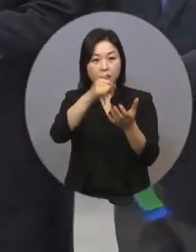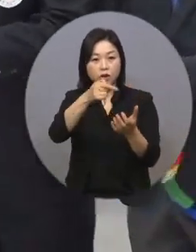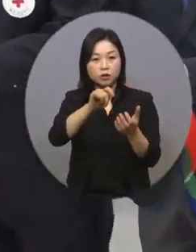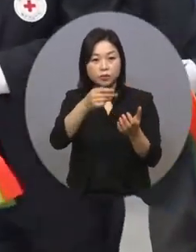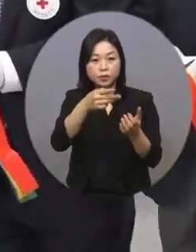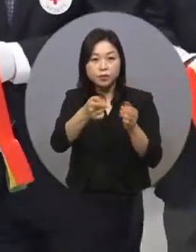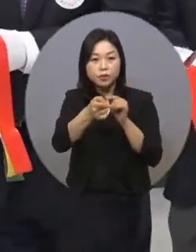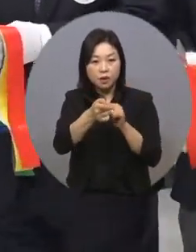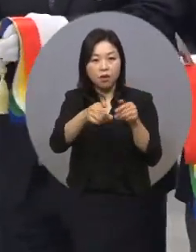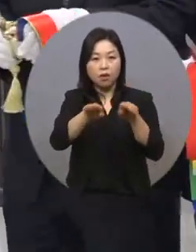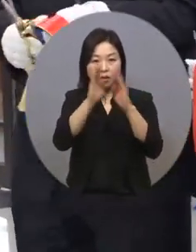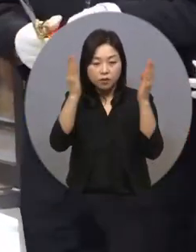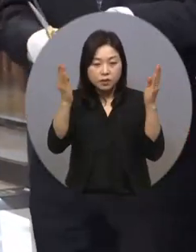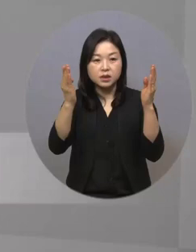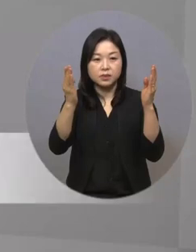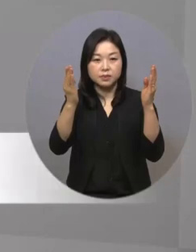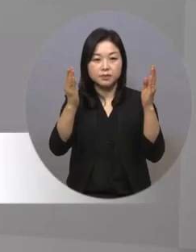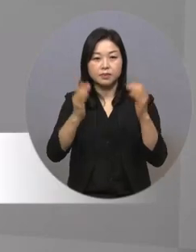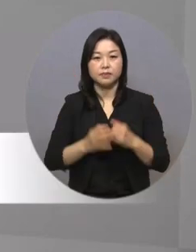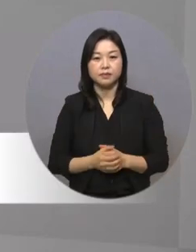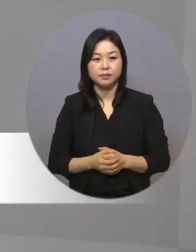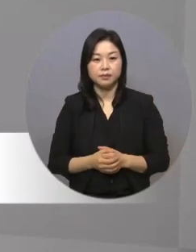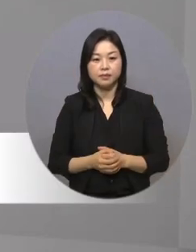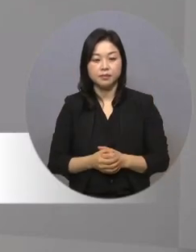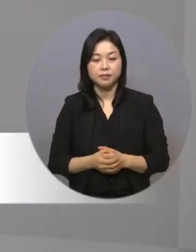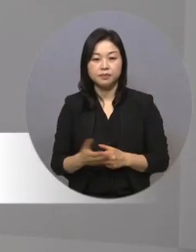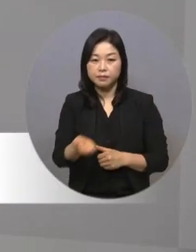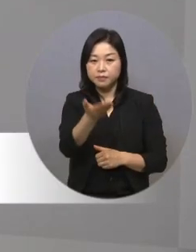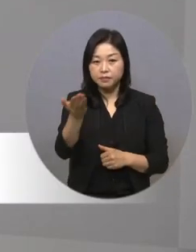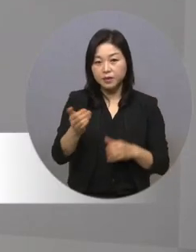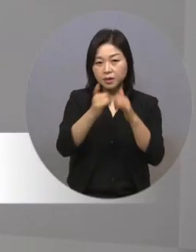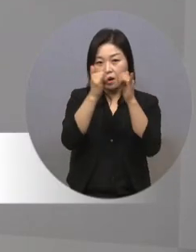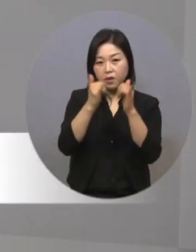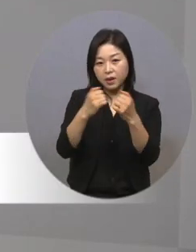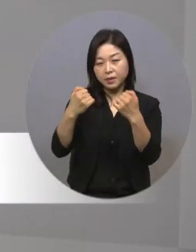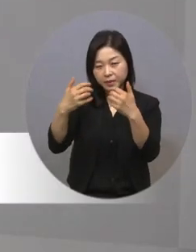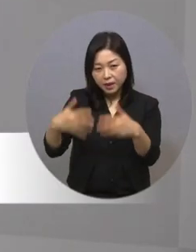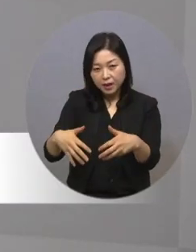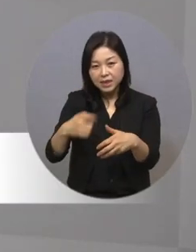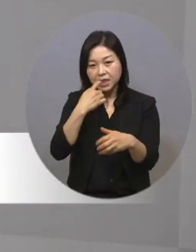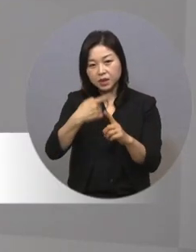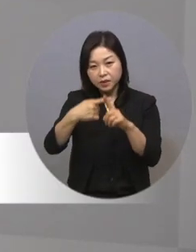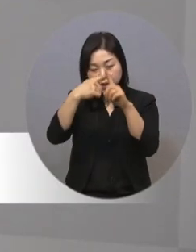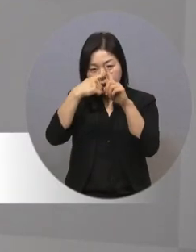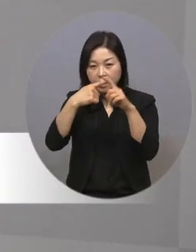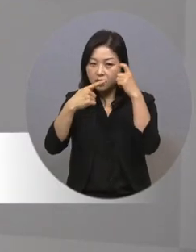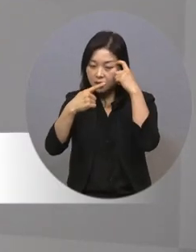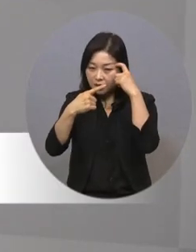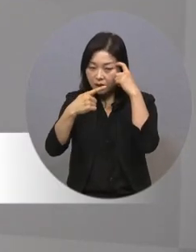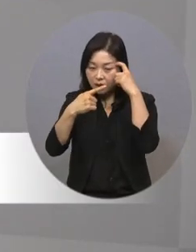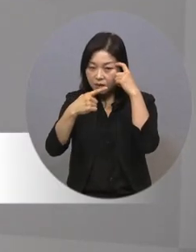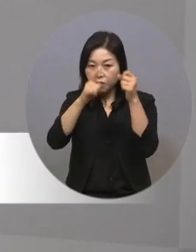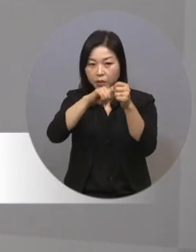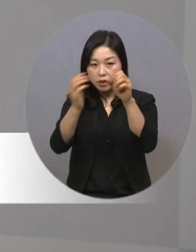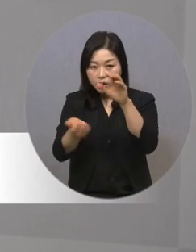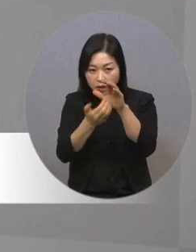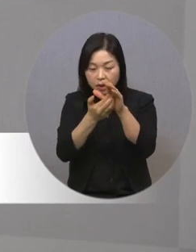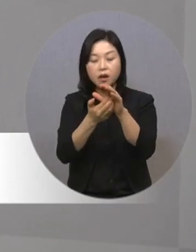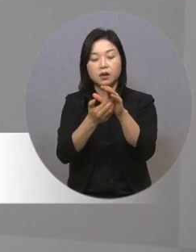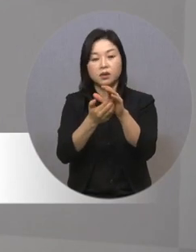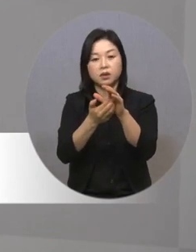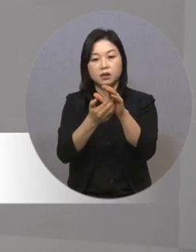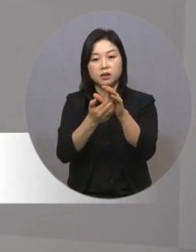개소식을 진행했습니다. 여러분은 우리 사회 약자와 적십자 이념을 구현하기 위해서 커다란